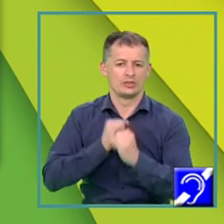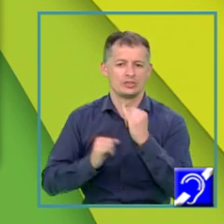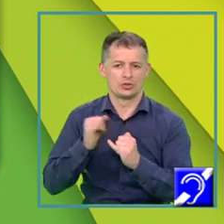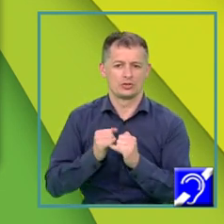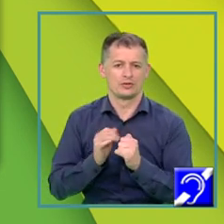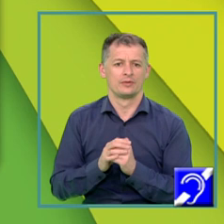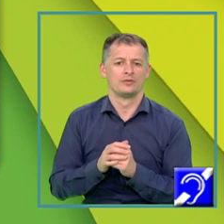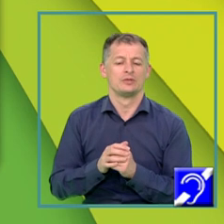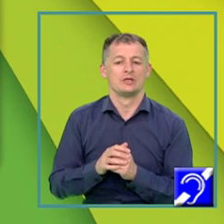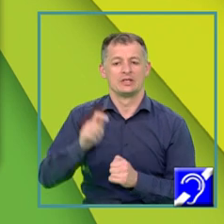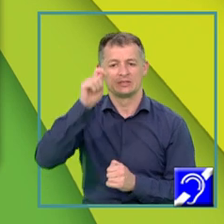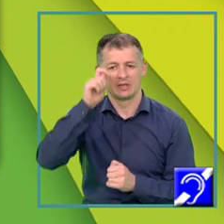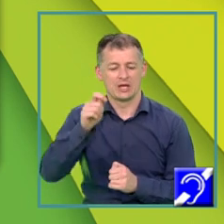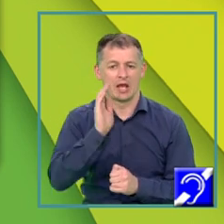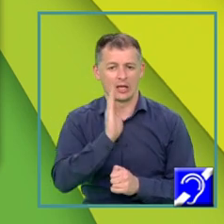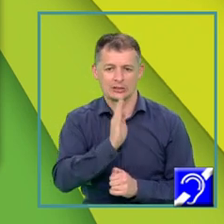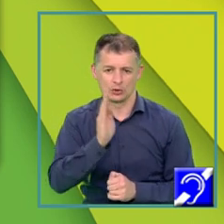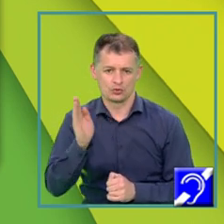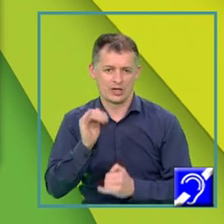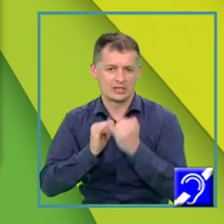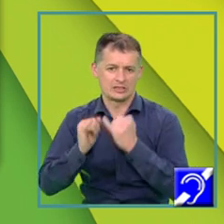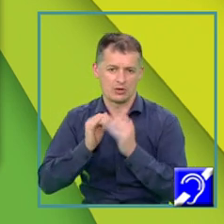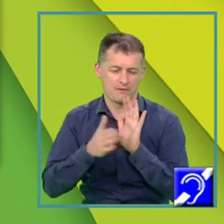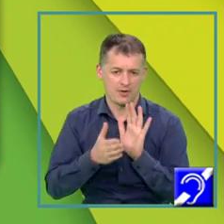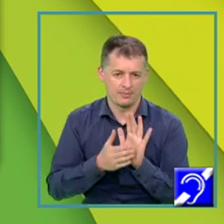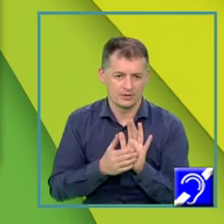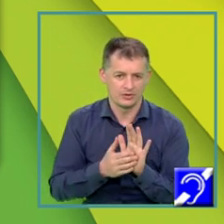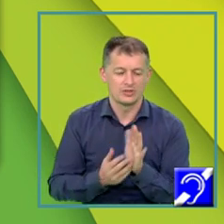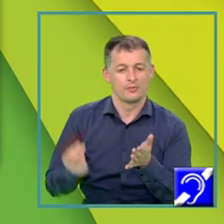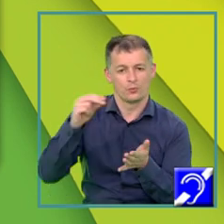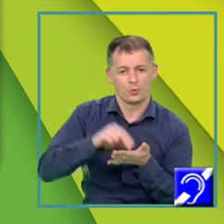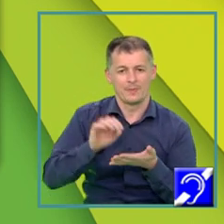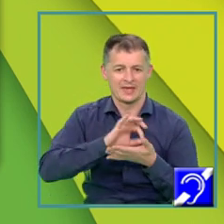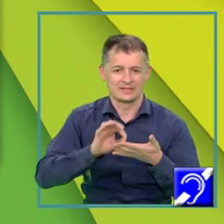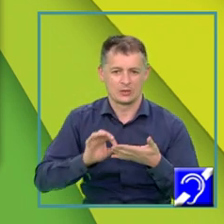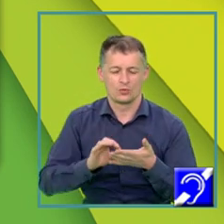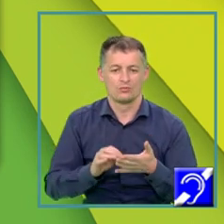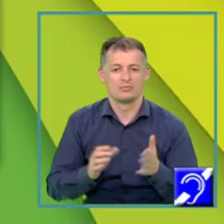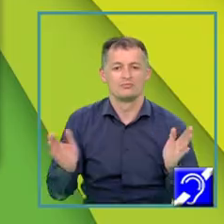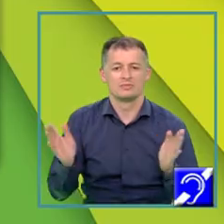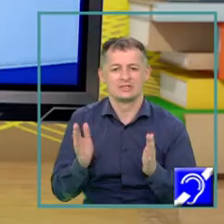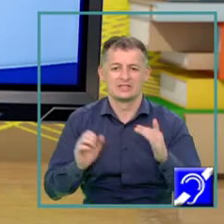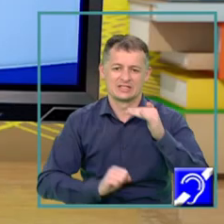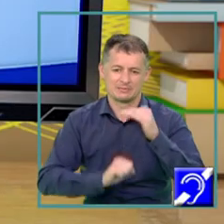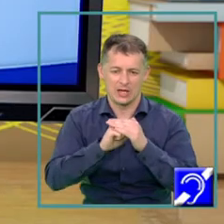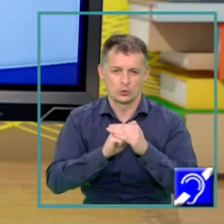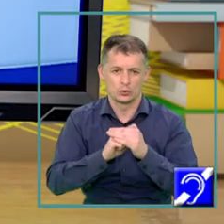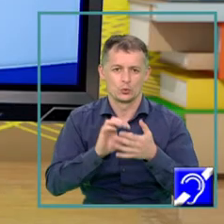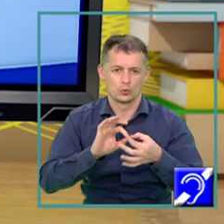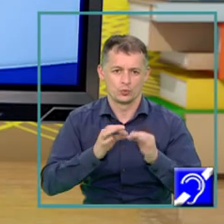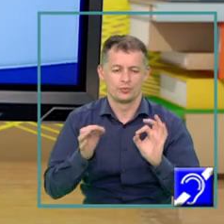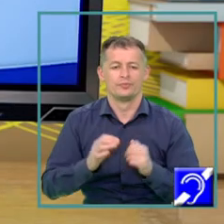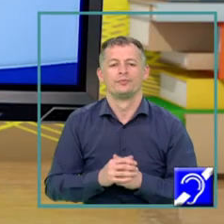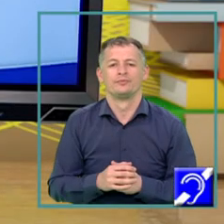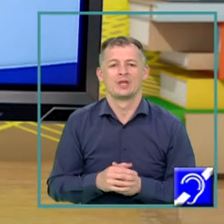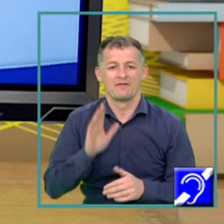succesiunea cronologică și logică și, nu uitați, să și încadrăm eseul în limita de spațiu precizată. Aveți câteva